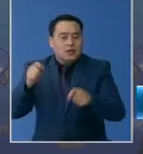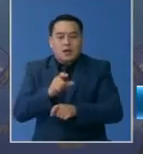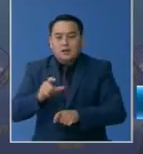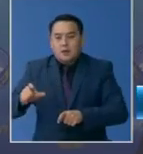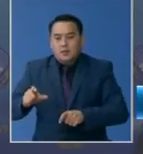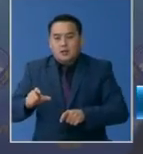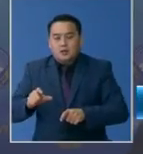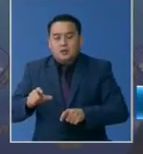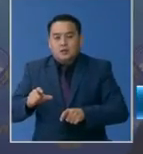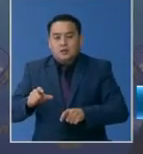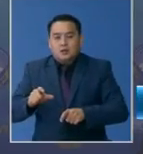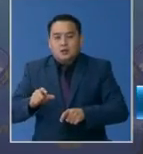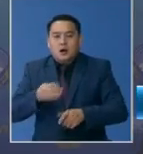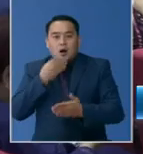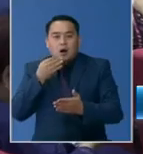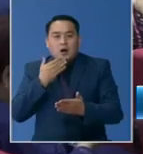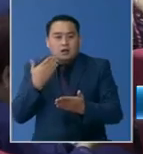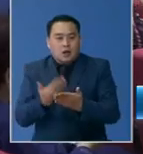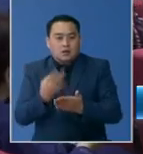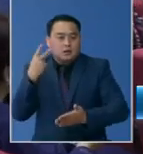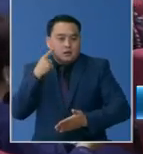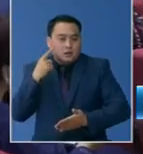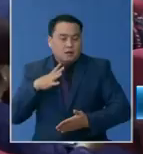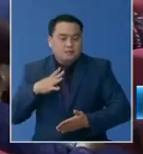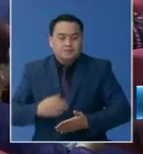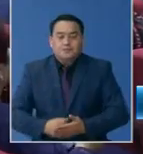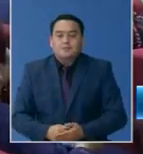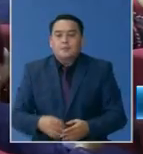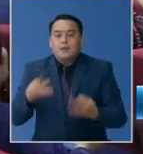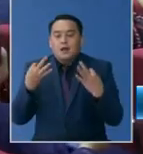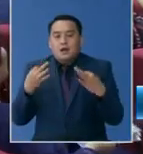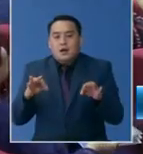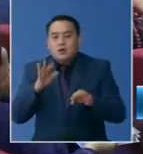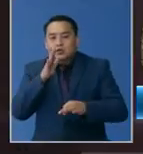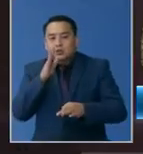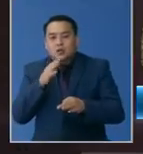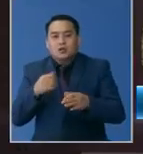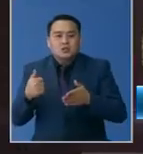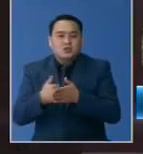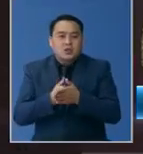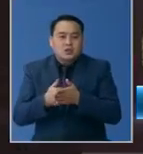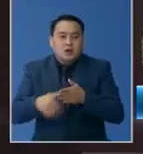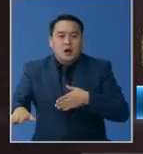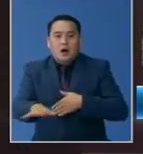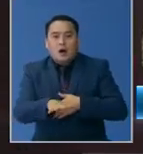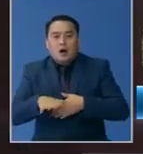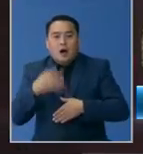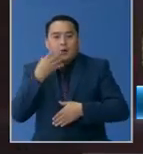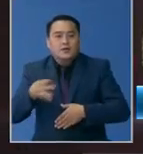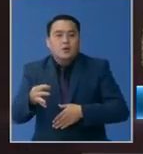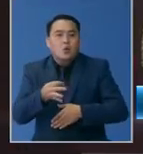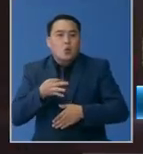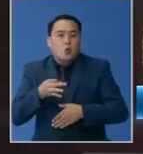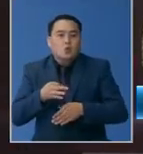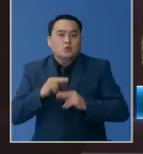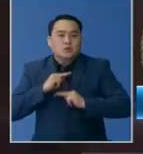кеңес мүшелерінің есептерін тыңдадық. Басқосуда тәуелсіздік жылдарында жеткен жетістіктер де сараланды. Аймақтар алды, Алматы облысындағы